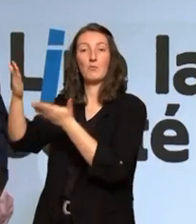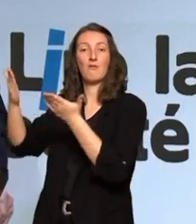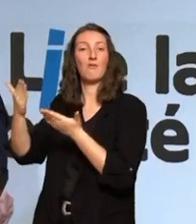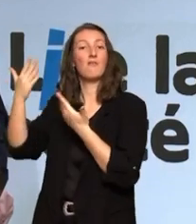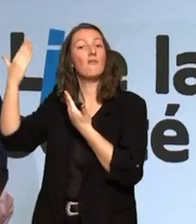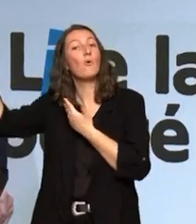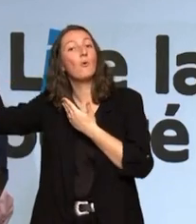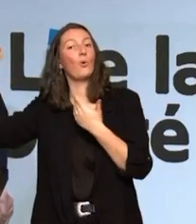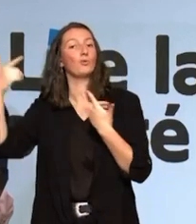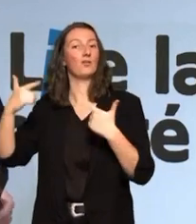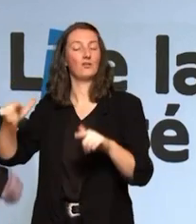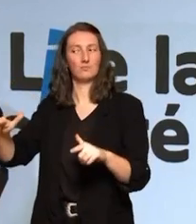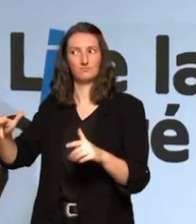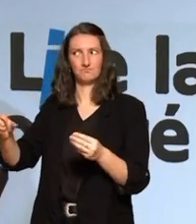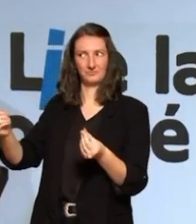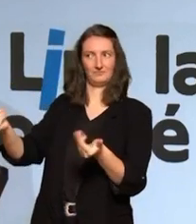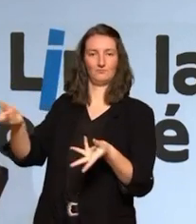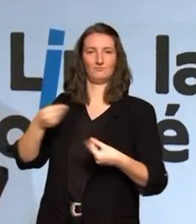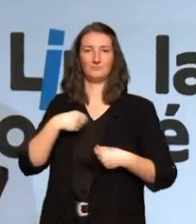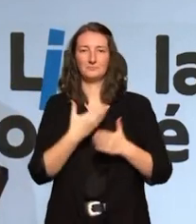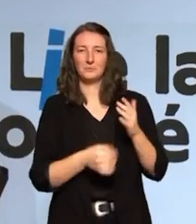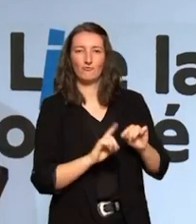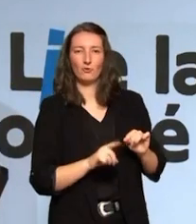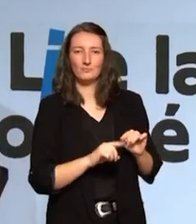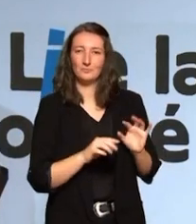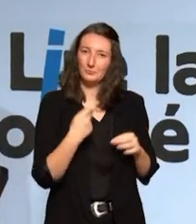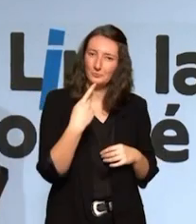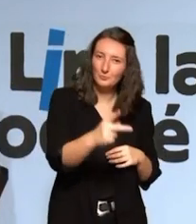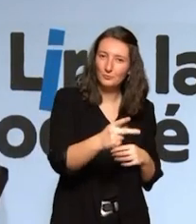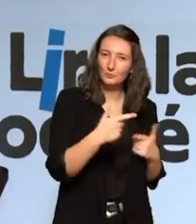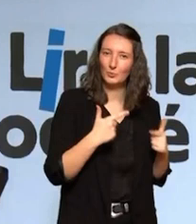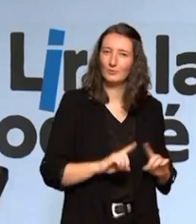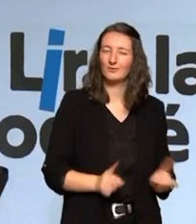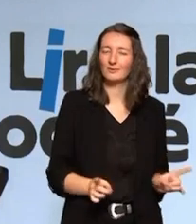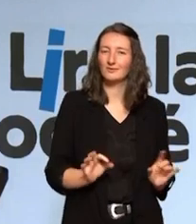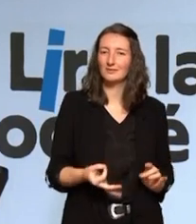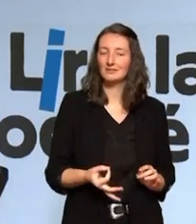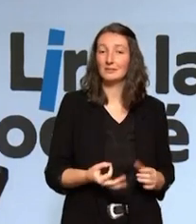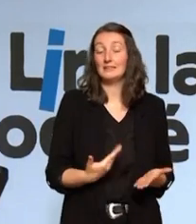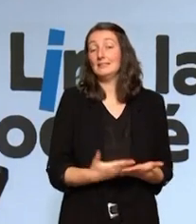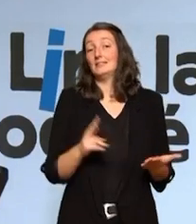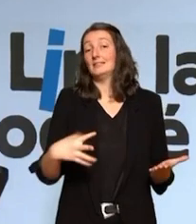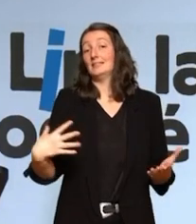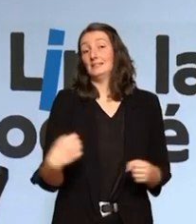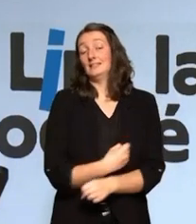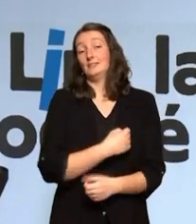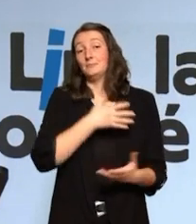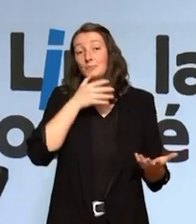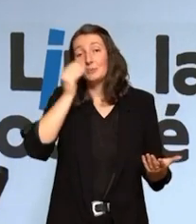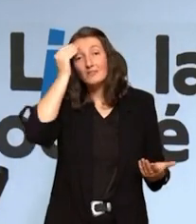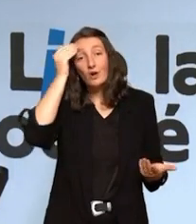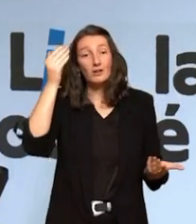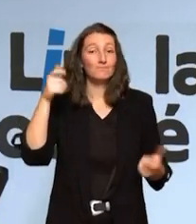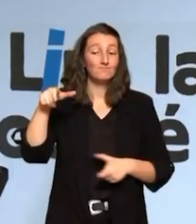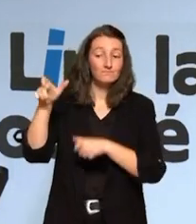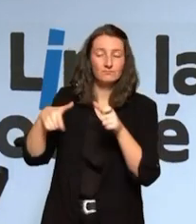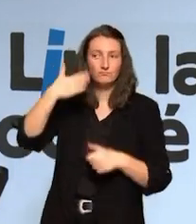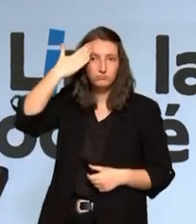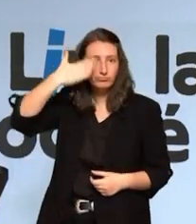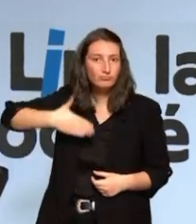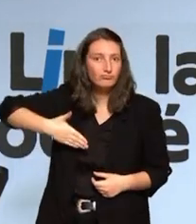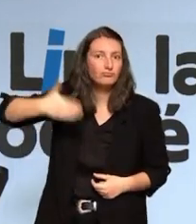langue. Alors il est regrettable de se dire qu'on ne saura jamais quelle est la musique réelle de Mishima, de Kenzaburo Oe, des grands